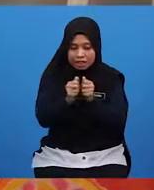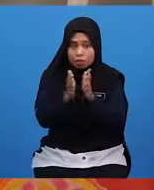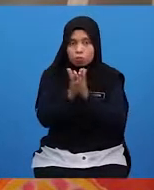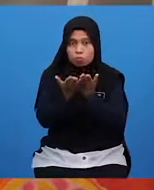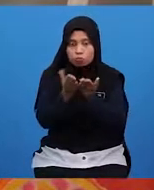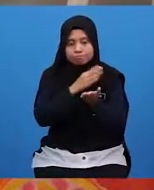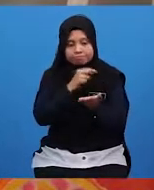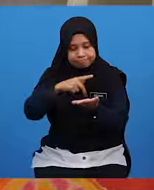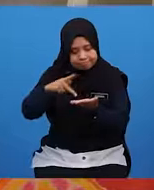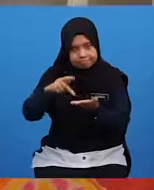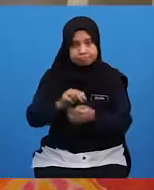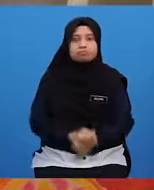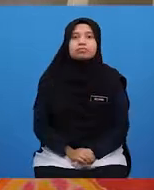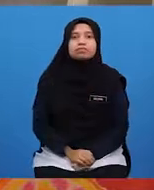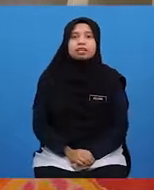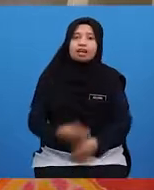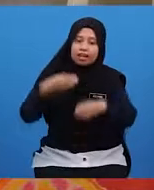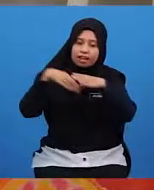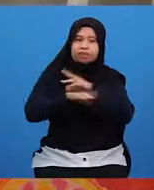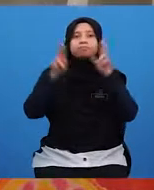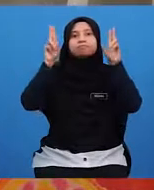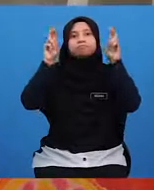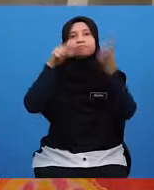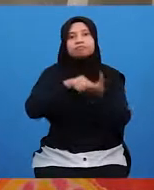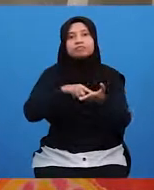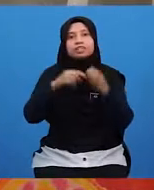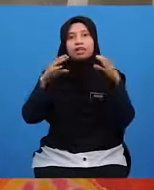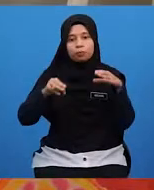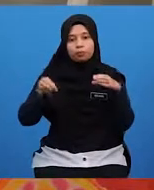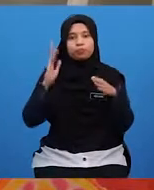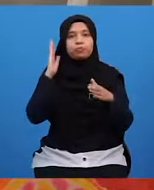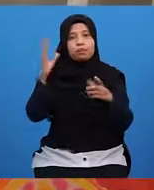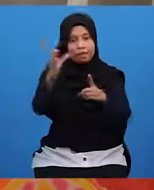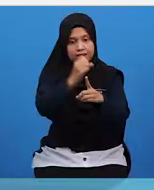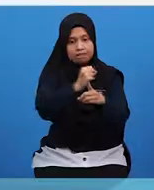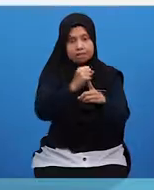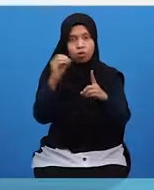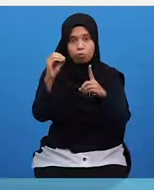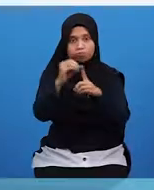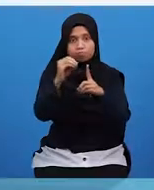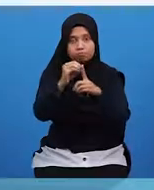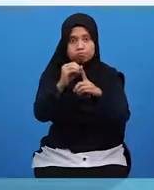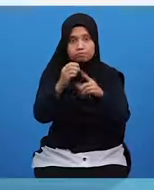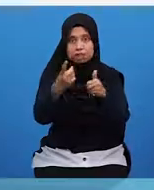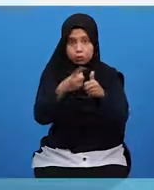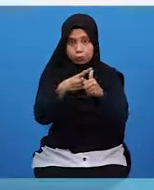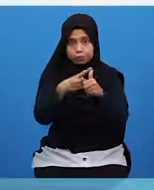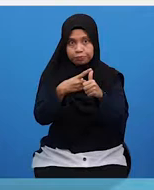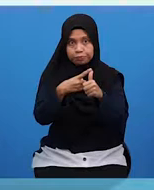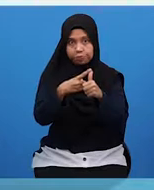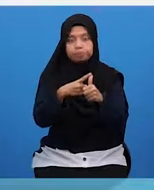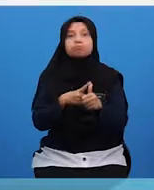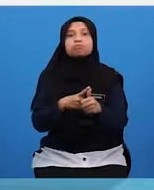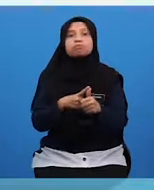pen. Dalam tajuk ini, murid-murid akan mencapai objektif pembelajaran, iaitu